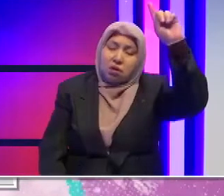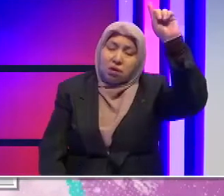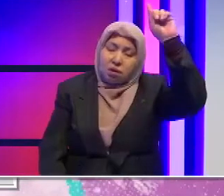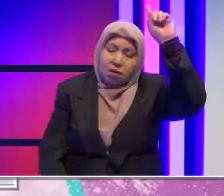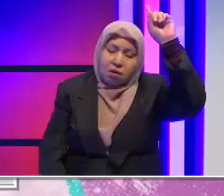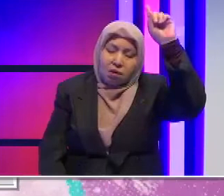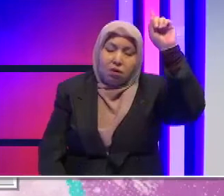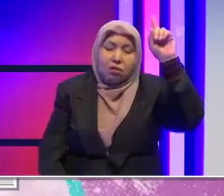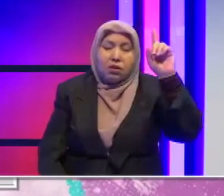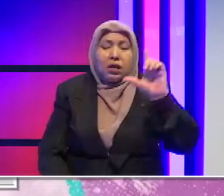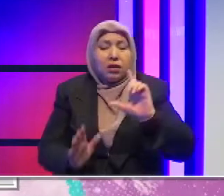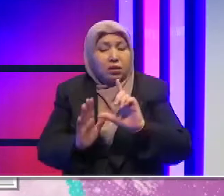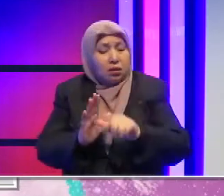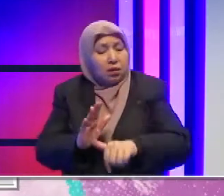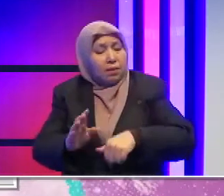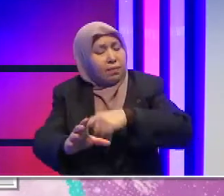الله